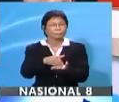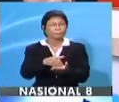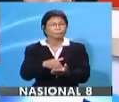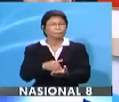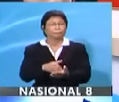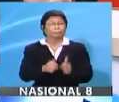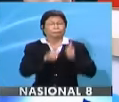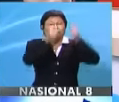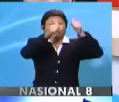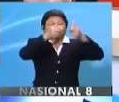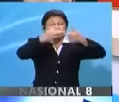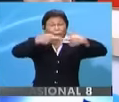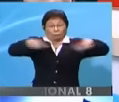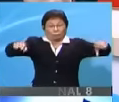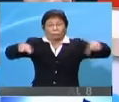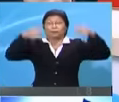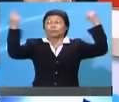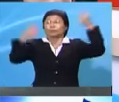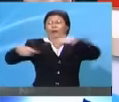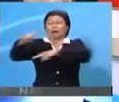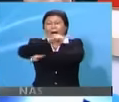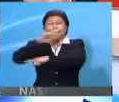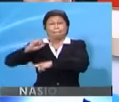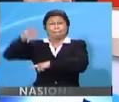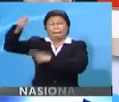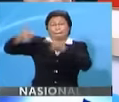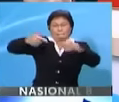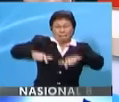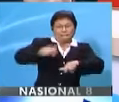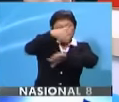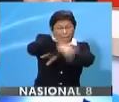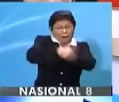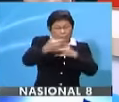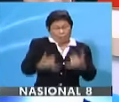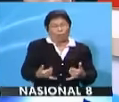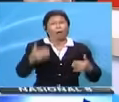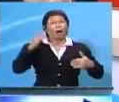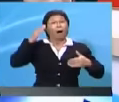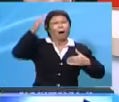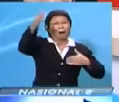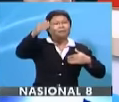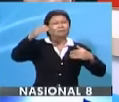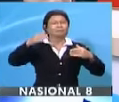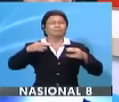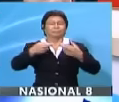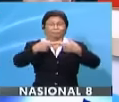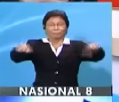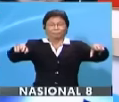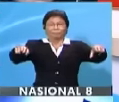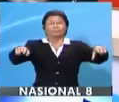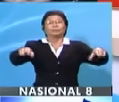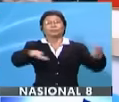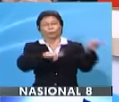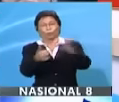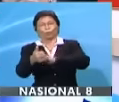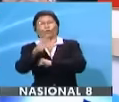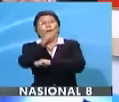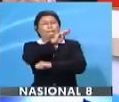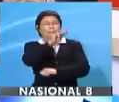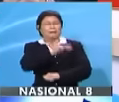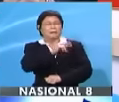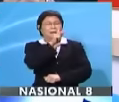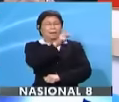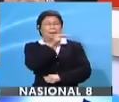Kemuncak pra-pelancaran sambutan Hari Kemerdekaan akan berlangsung malam ini yang akan disempurnakan pelancarannya oleh Menteri Komunikasi